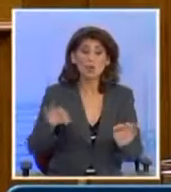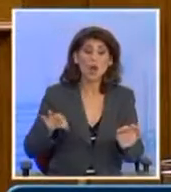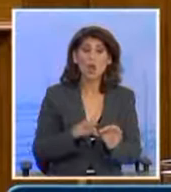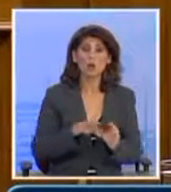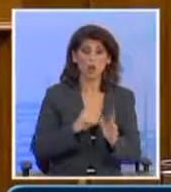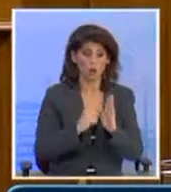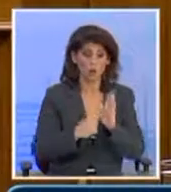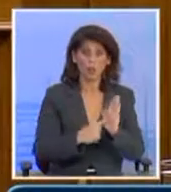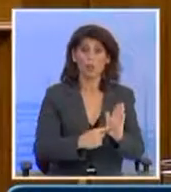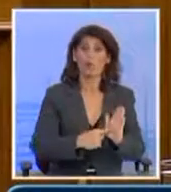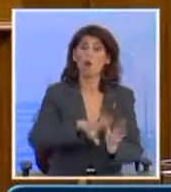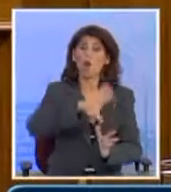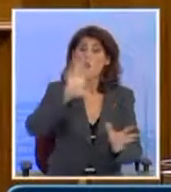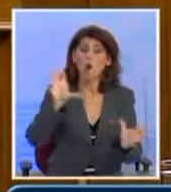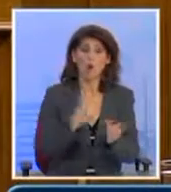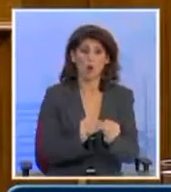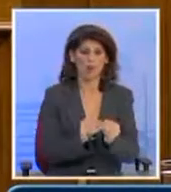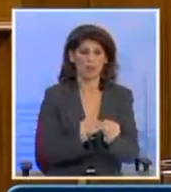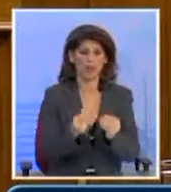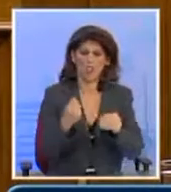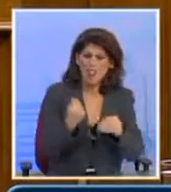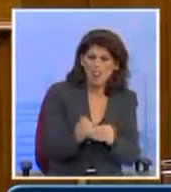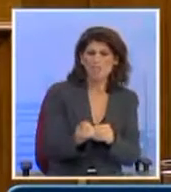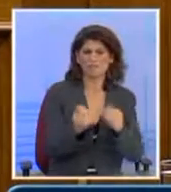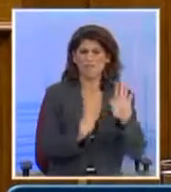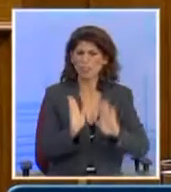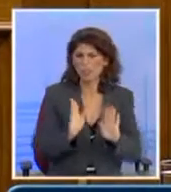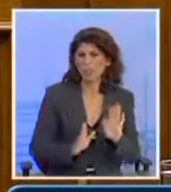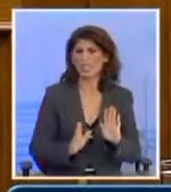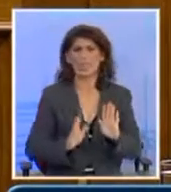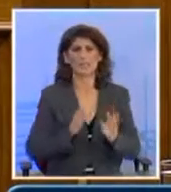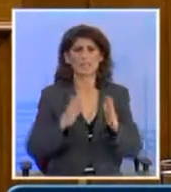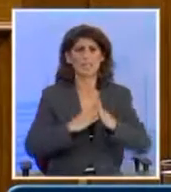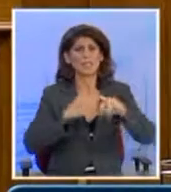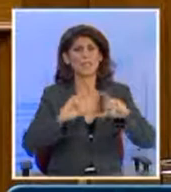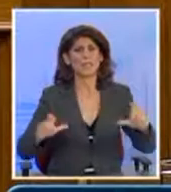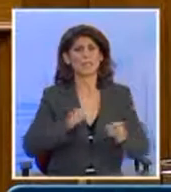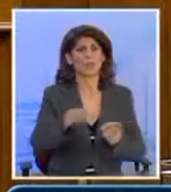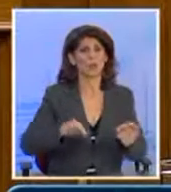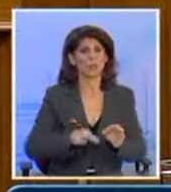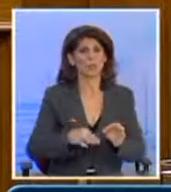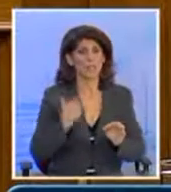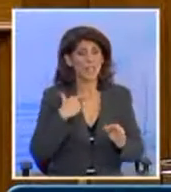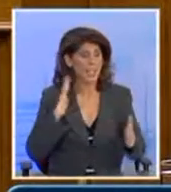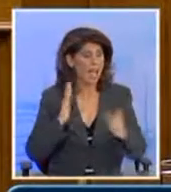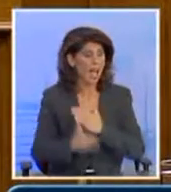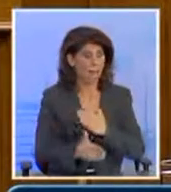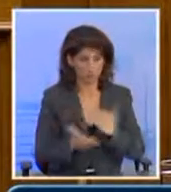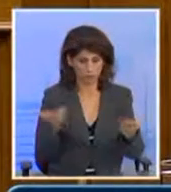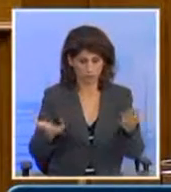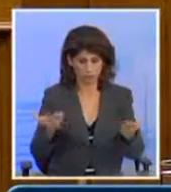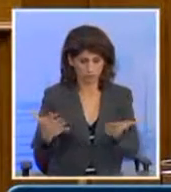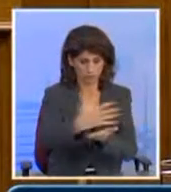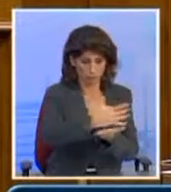θα αποτυπώνεται ολόκληρη η κινητή και ακίνητη περιουσία των πολιτών, ώστε να γίνεται άμεση και αξιόπιστη διασταύρωση των